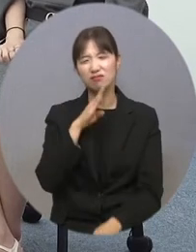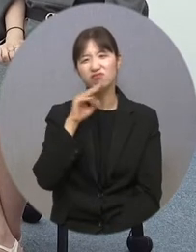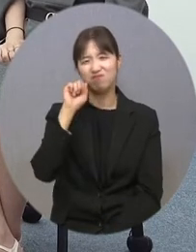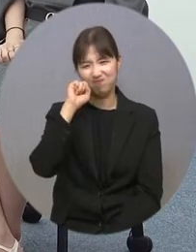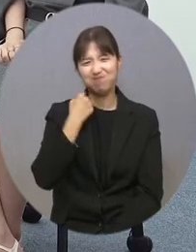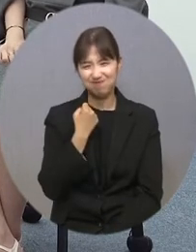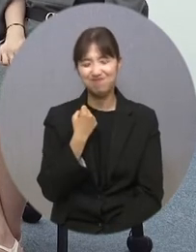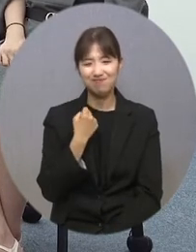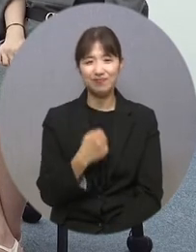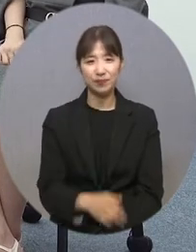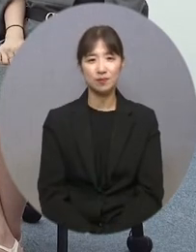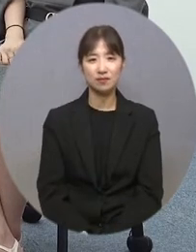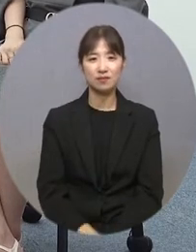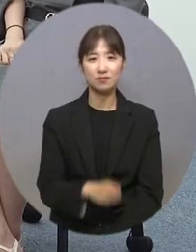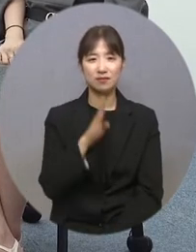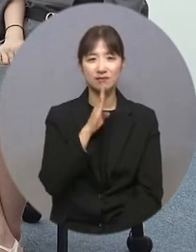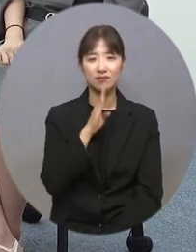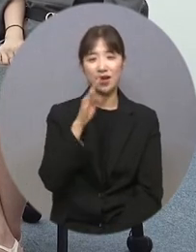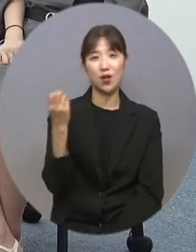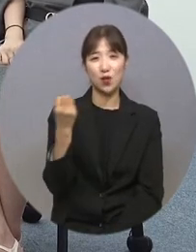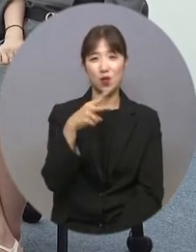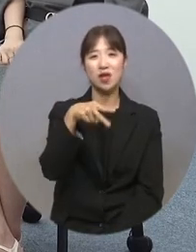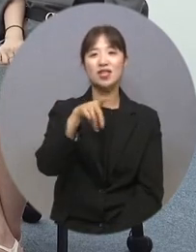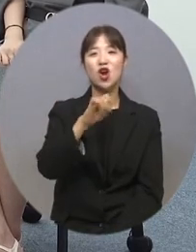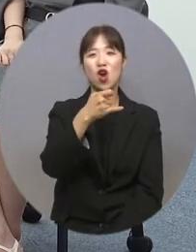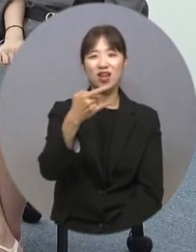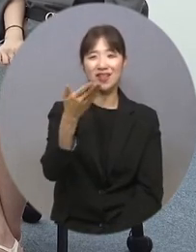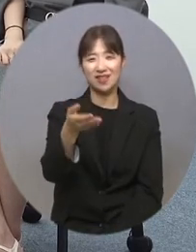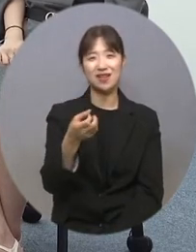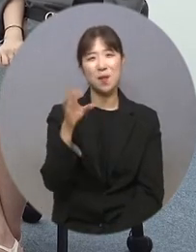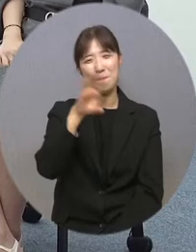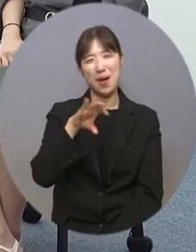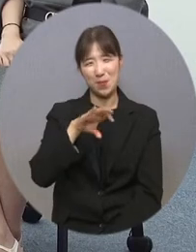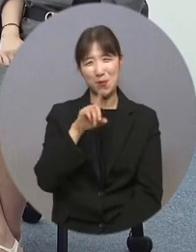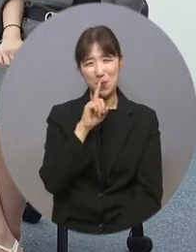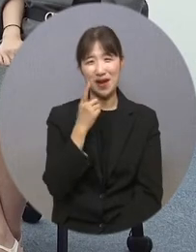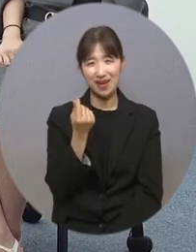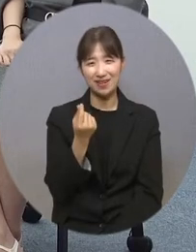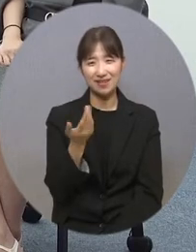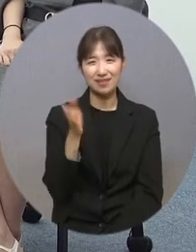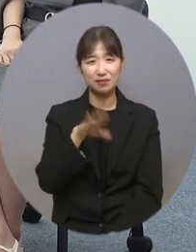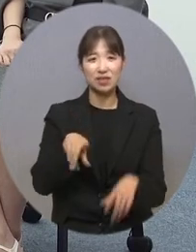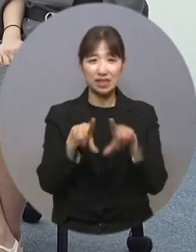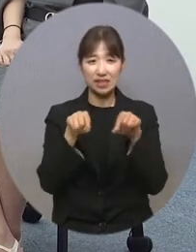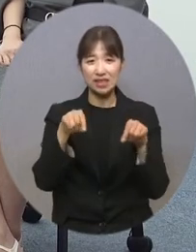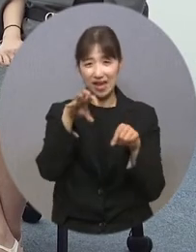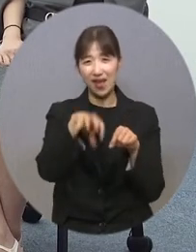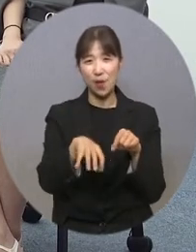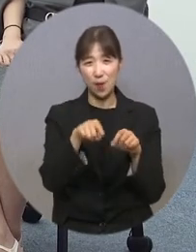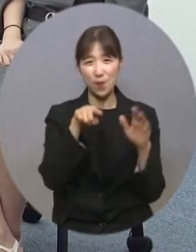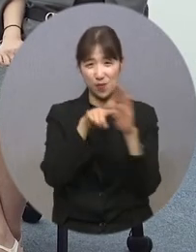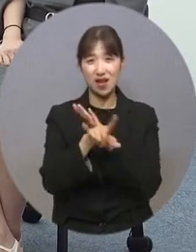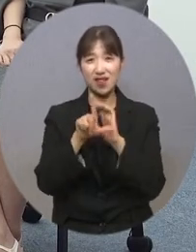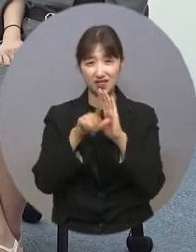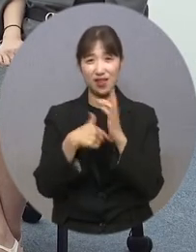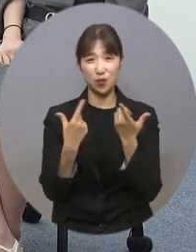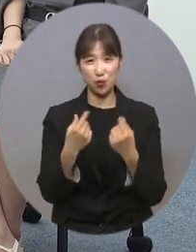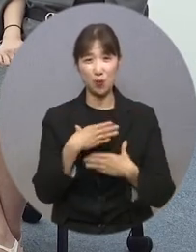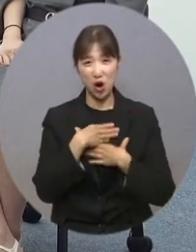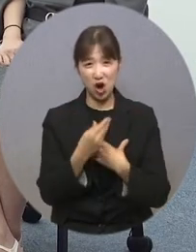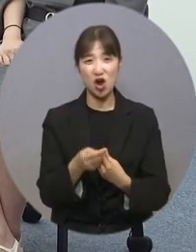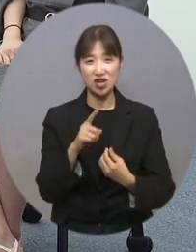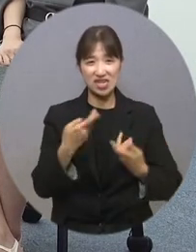같아요 울 송이님 또 이제 자꾸 좀 반복되기 는 하나의 식당 할 때도 편인가 일단 제 1기